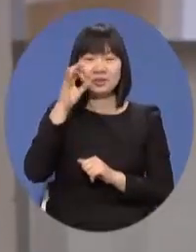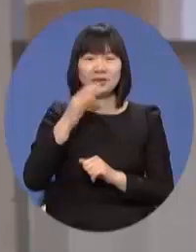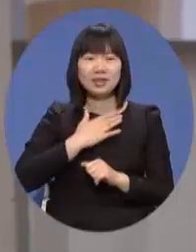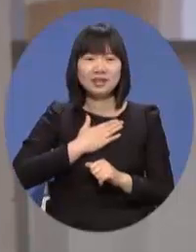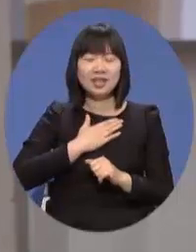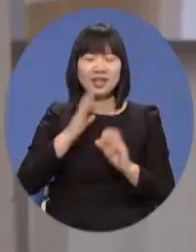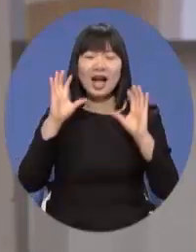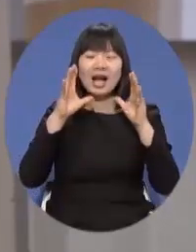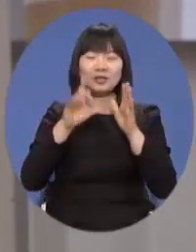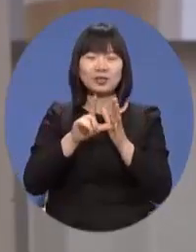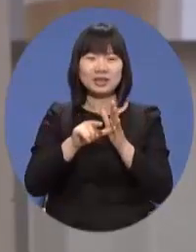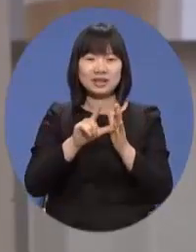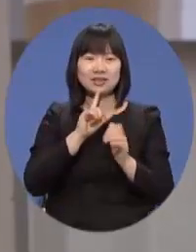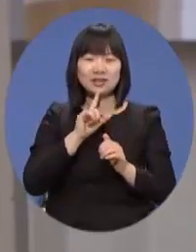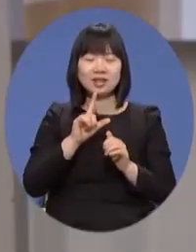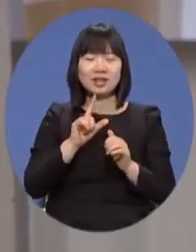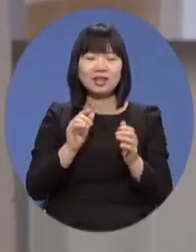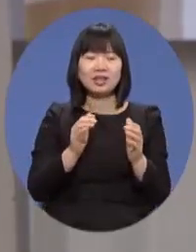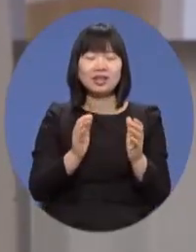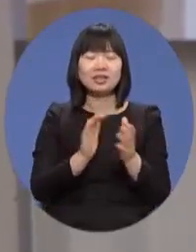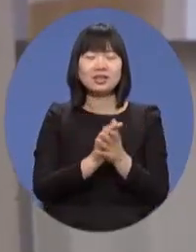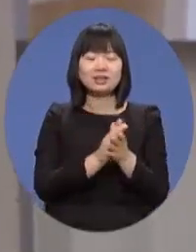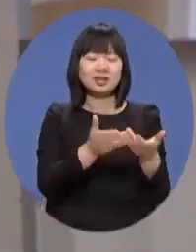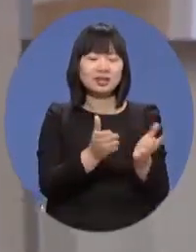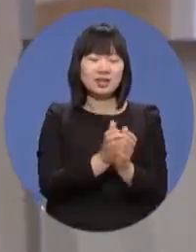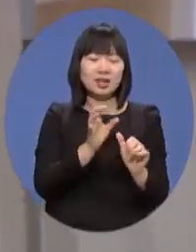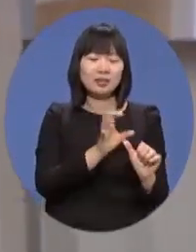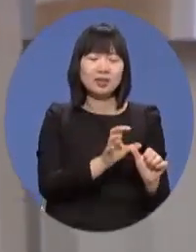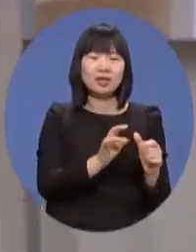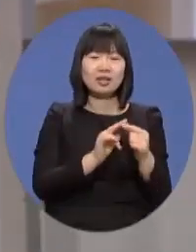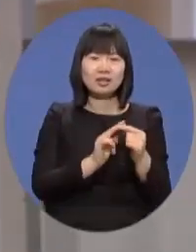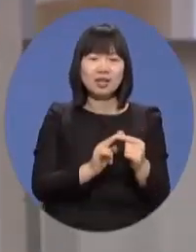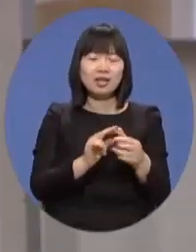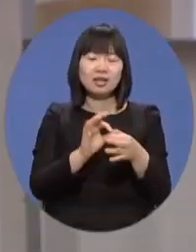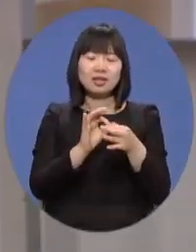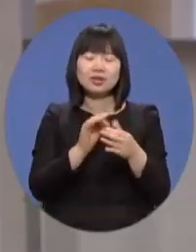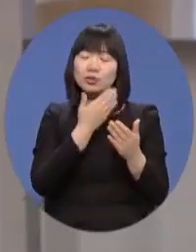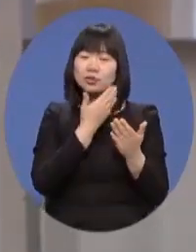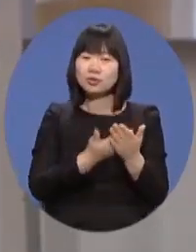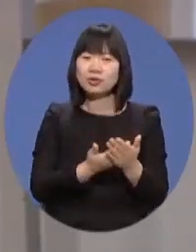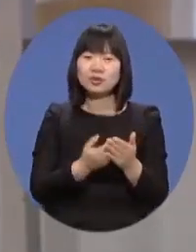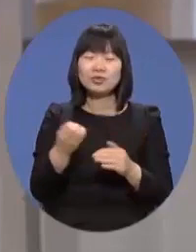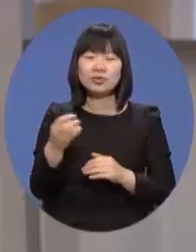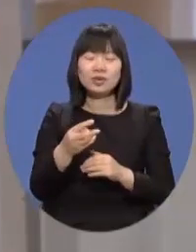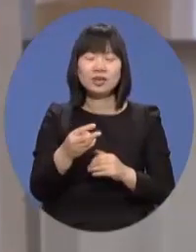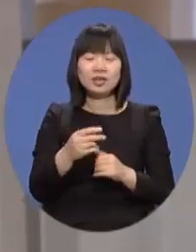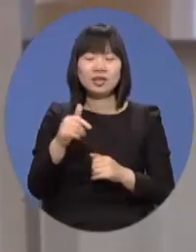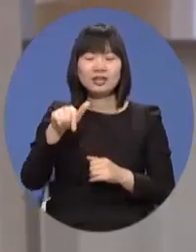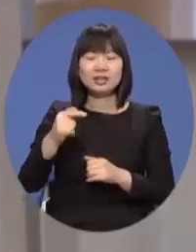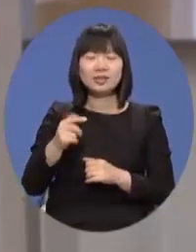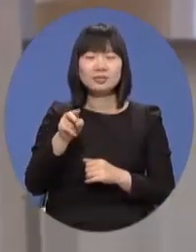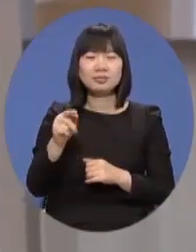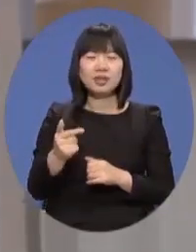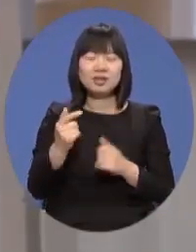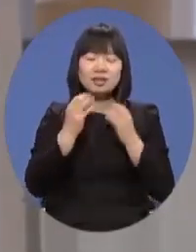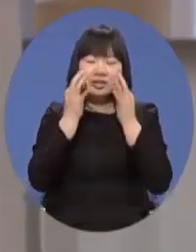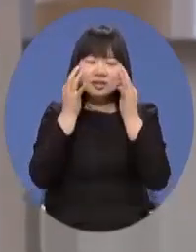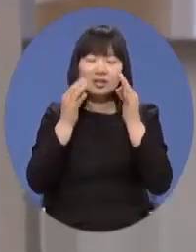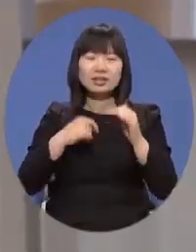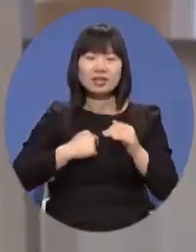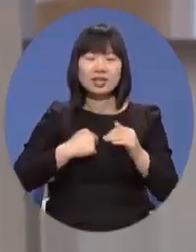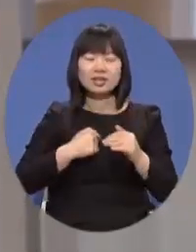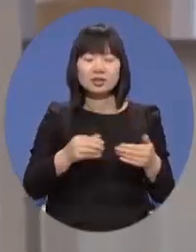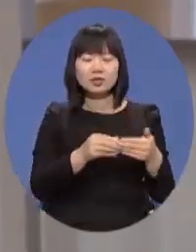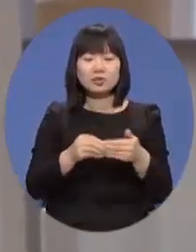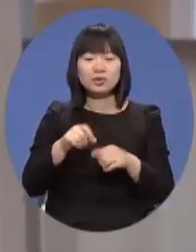네. 아동기입니다. 아동기는 이제 또래 집단의 압력과 또래 집단의 관계가 참 중요한 시기고 근면성 있게 또 자기의 일들을